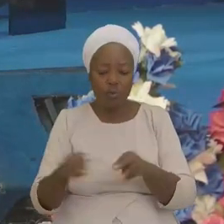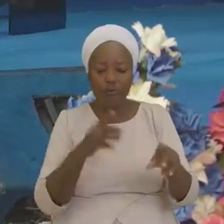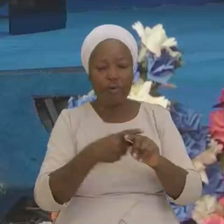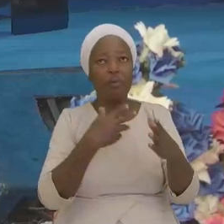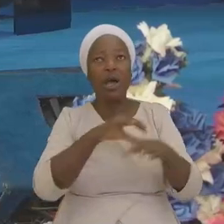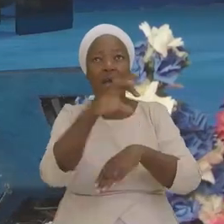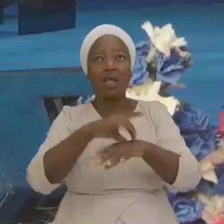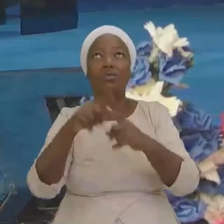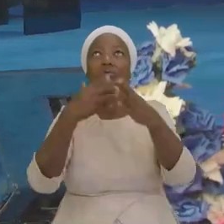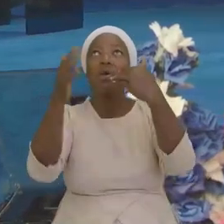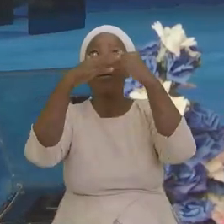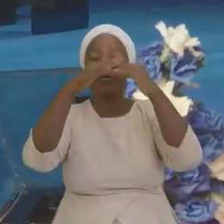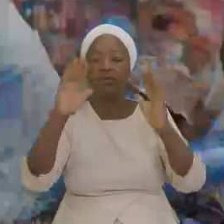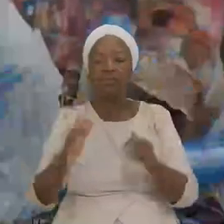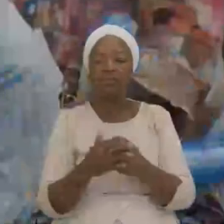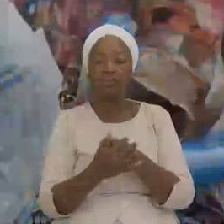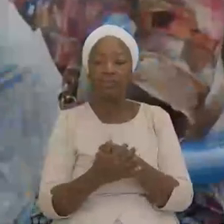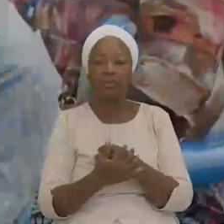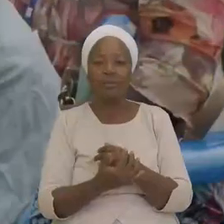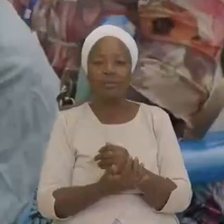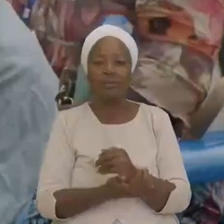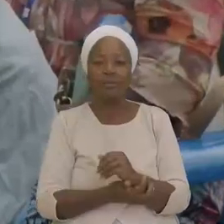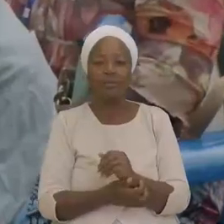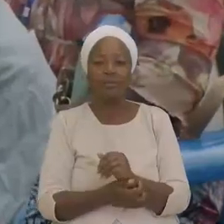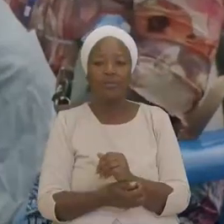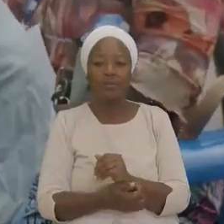au monde toutes choses.